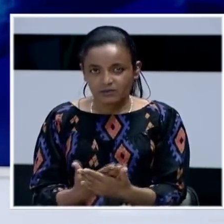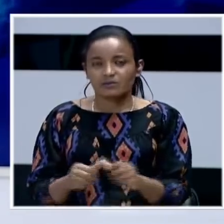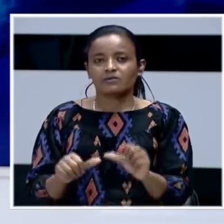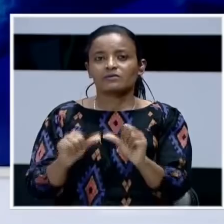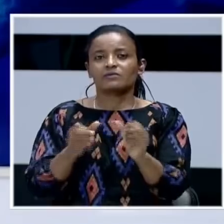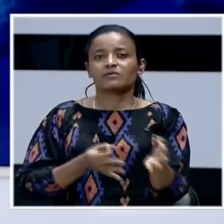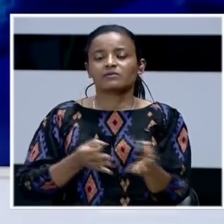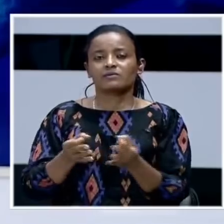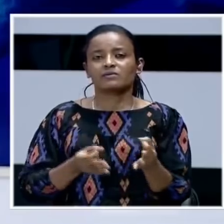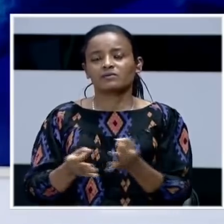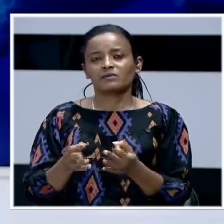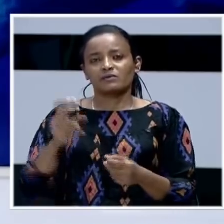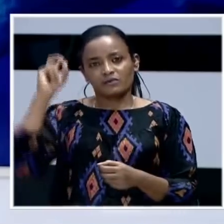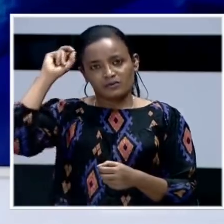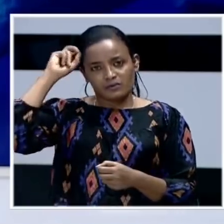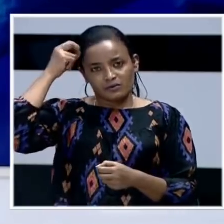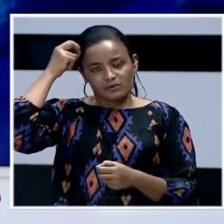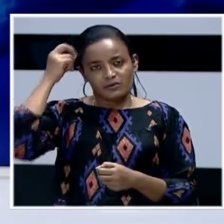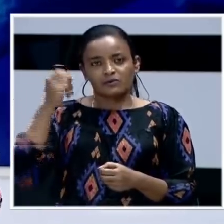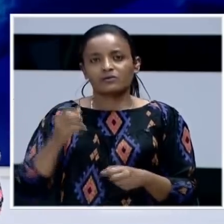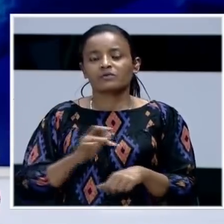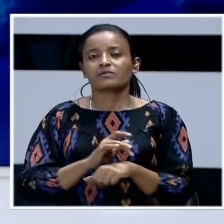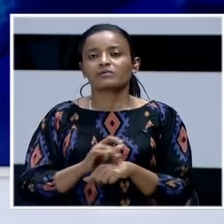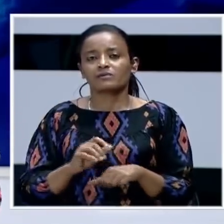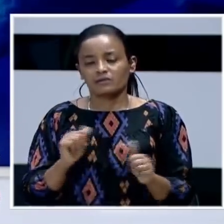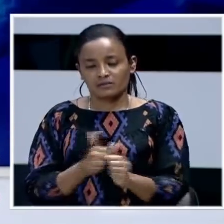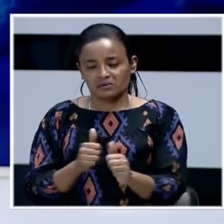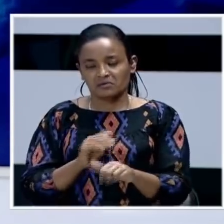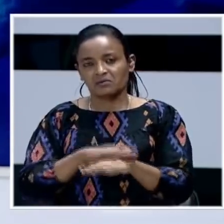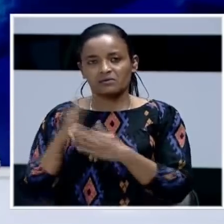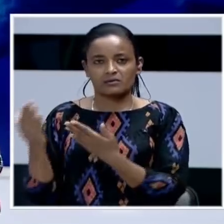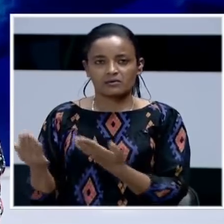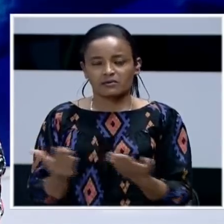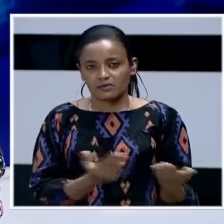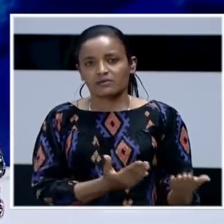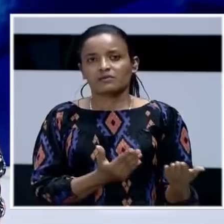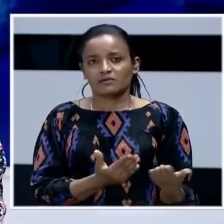قطيلو مجلس هزباويان حرنة تقرأي كأربيو كتكتاتو لعديمة بروخ مشاتت